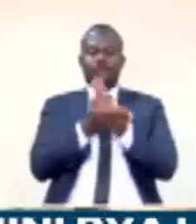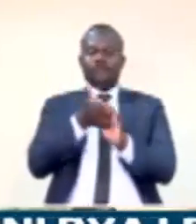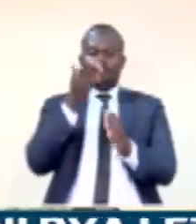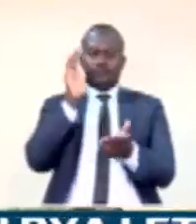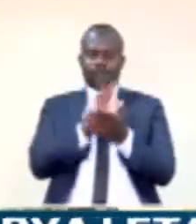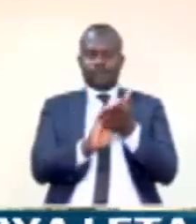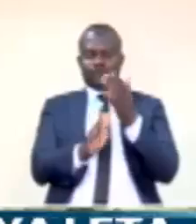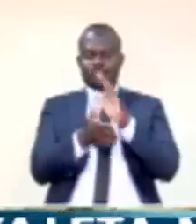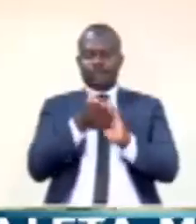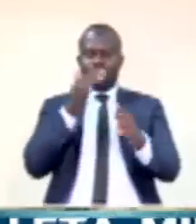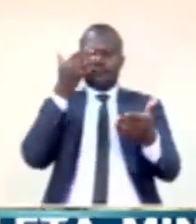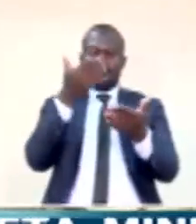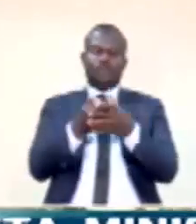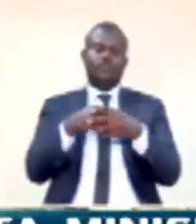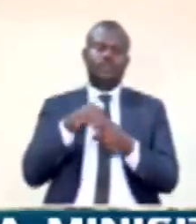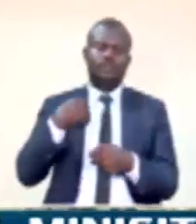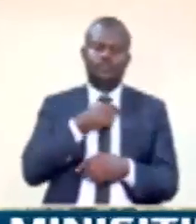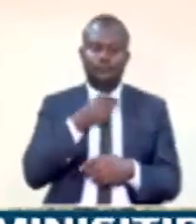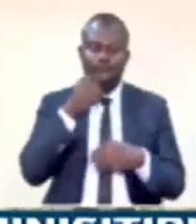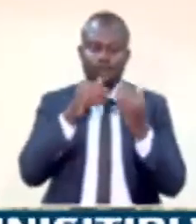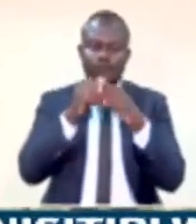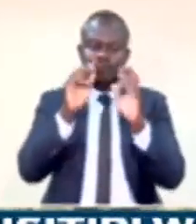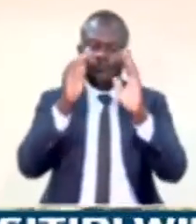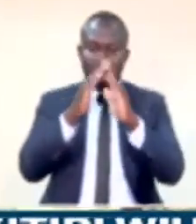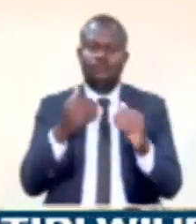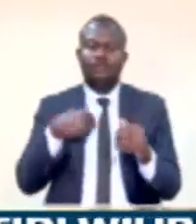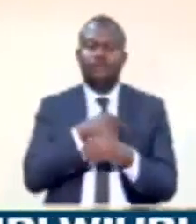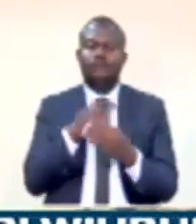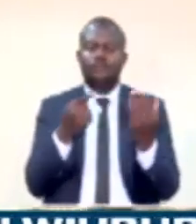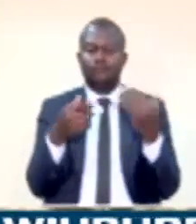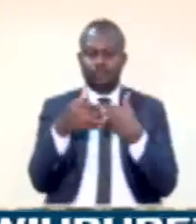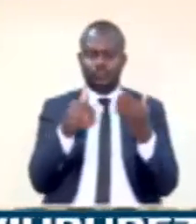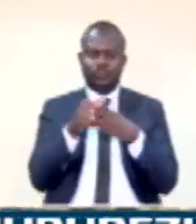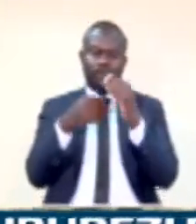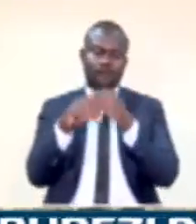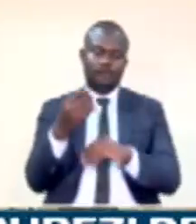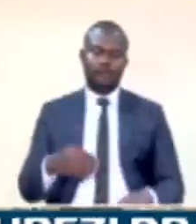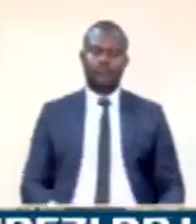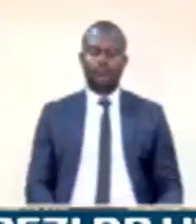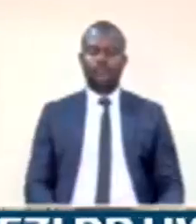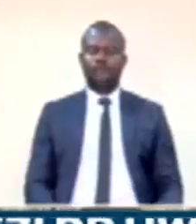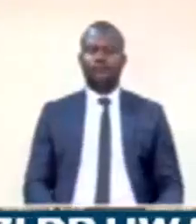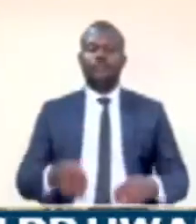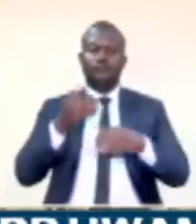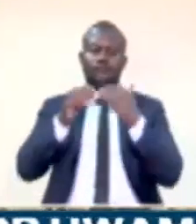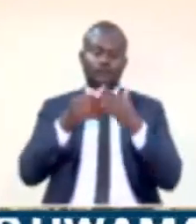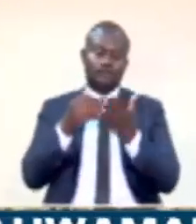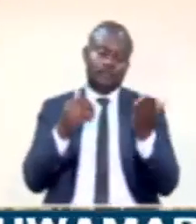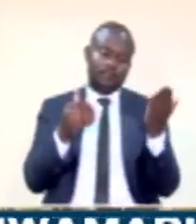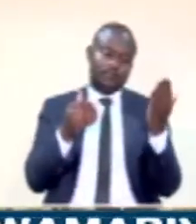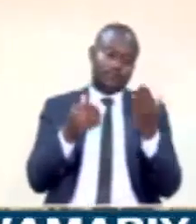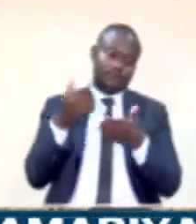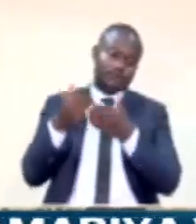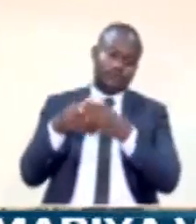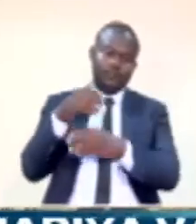nzu. Kugeza aho nageze kuvuga ngo iyi nzu nsigayemo y'icyumba na salon na corridor nayo yerekanye igurishe. Ubwo noneho sinzi ukuntu nagiye